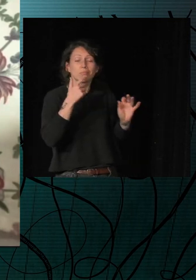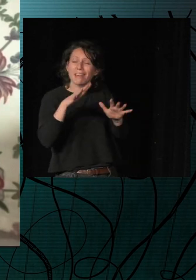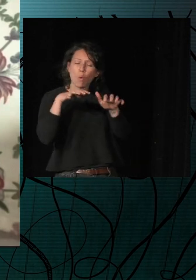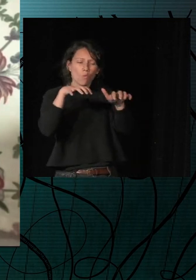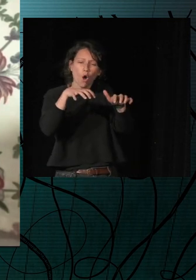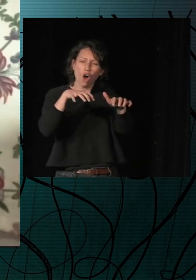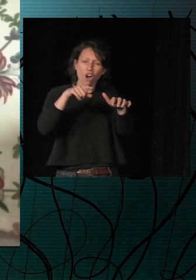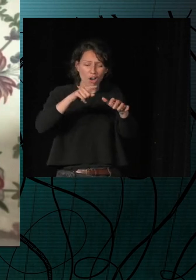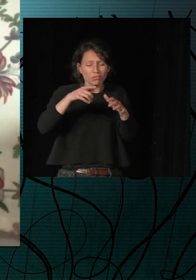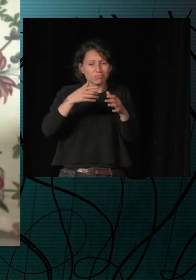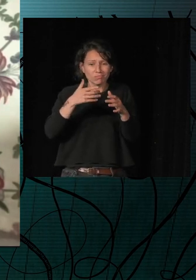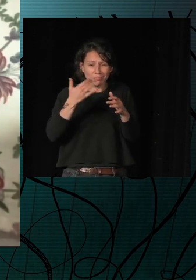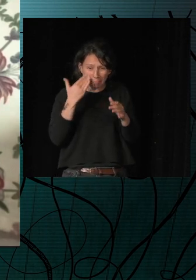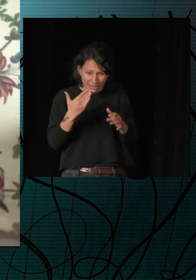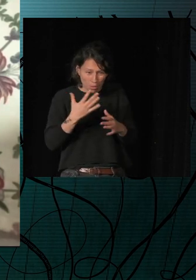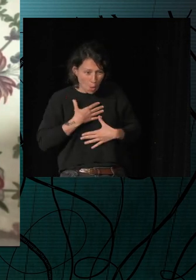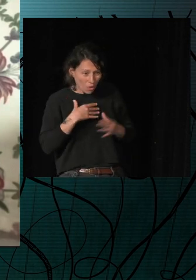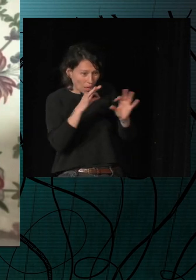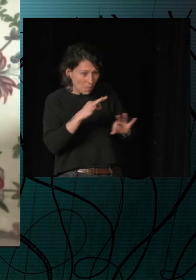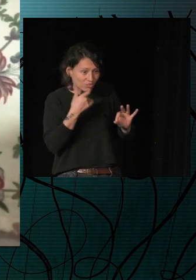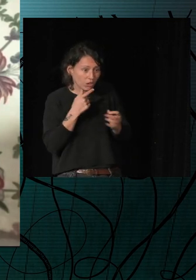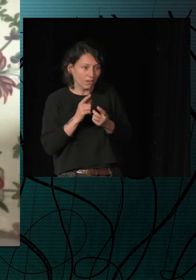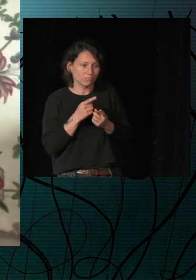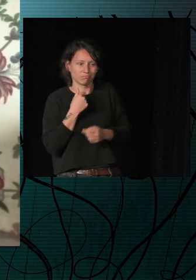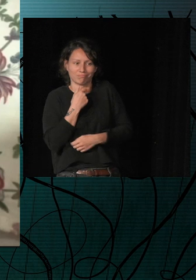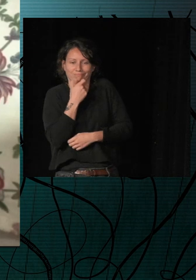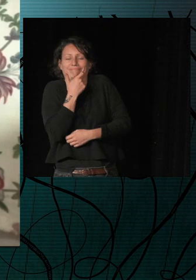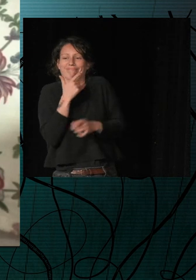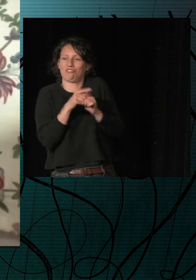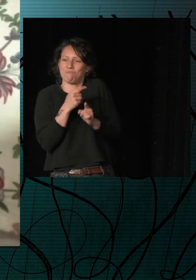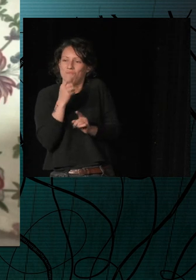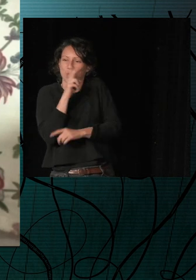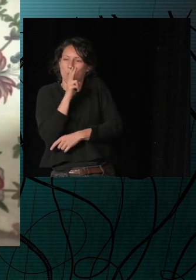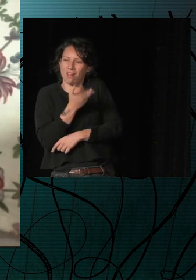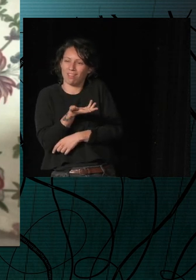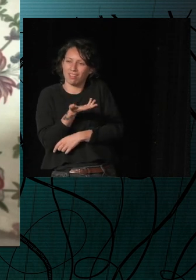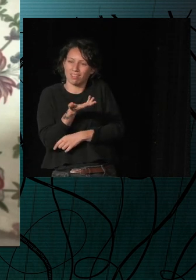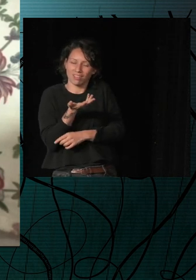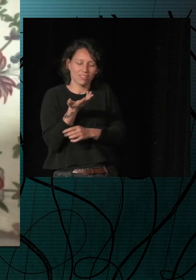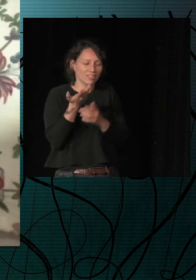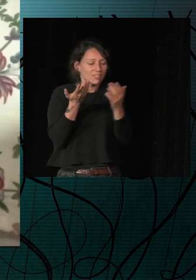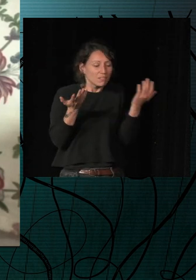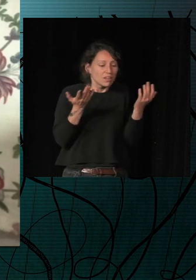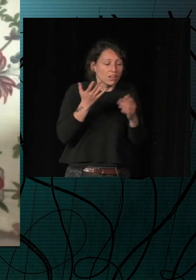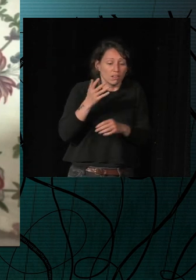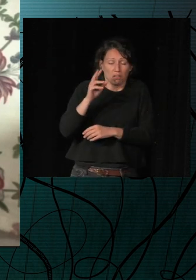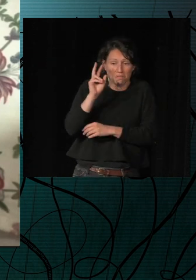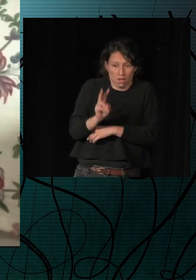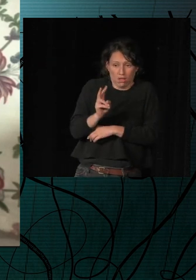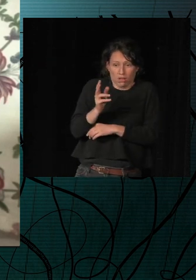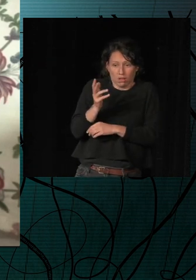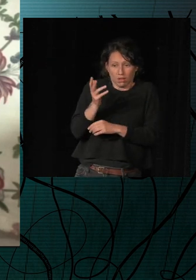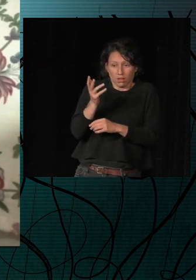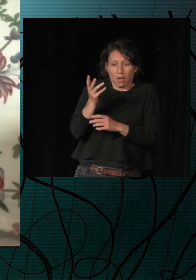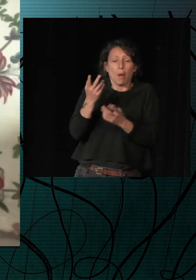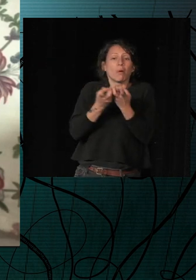aiment rire de trucs atroces enfin tu vois il aussi ce de de grand guignol en fait et et qui est peut-être plus représenté enfin genre